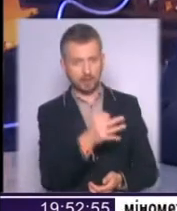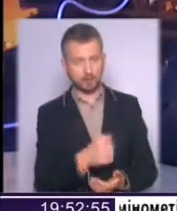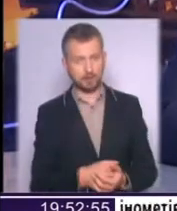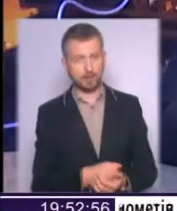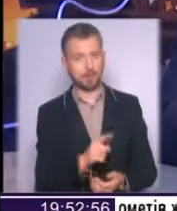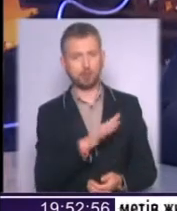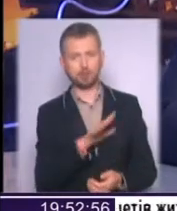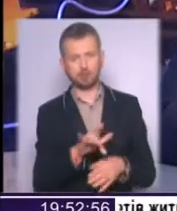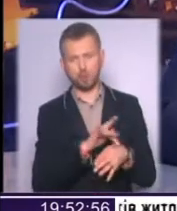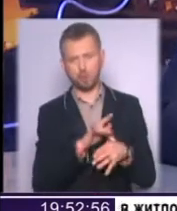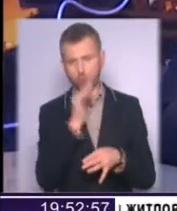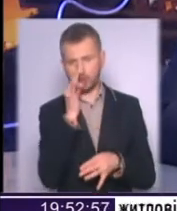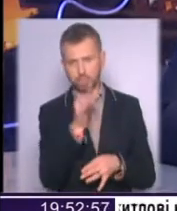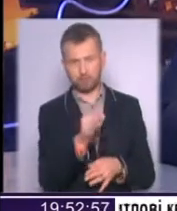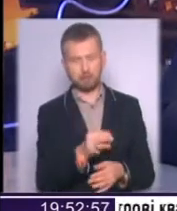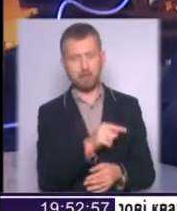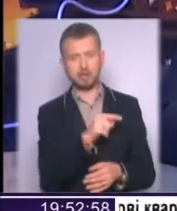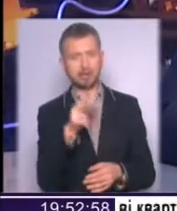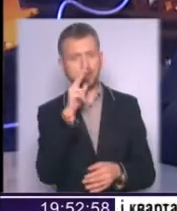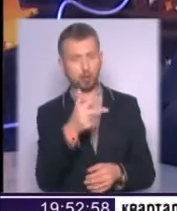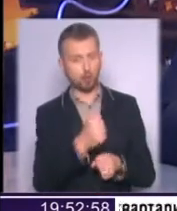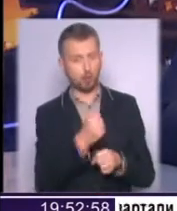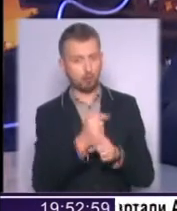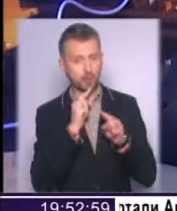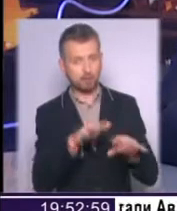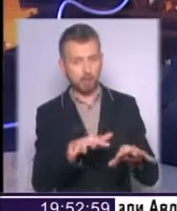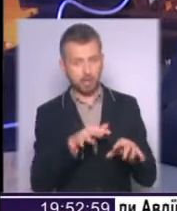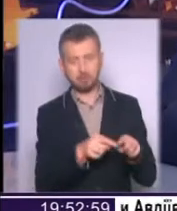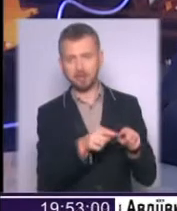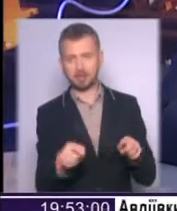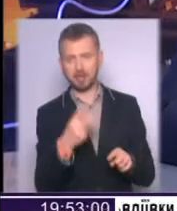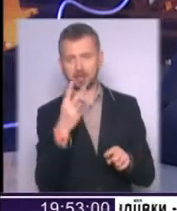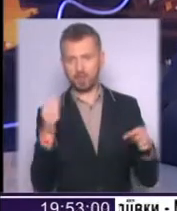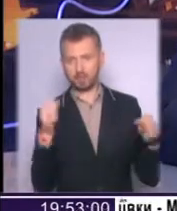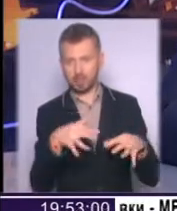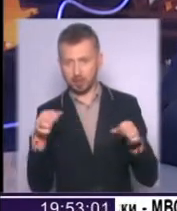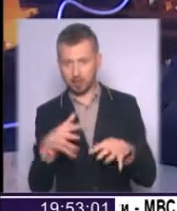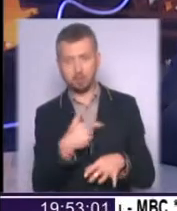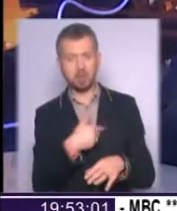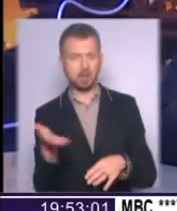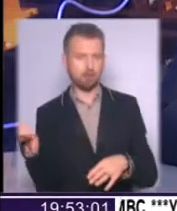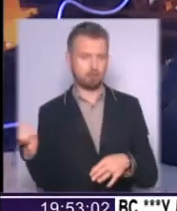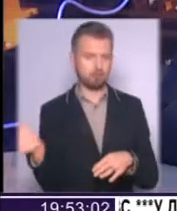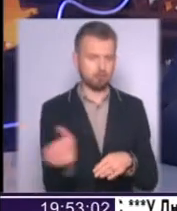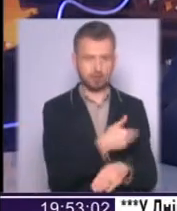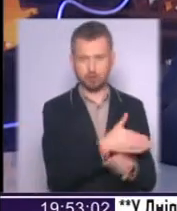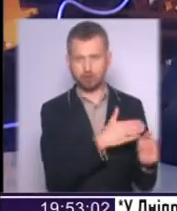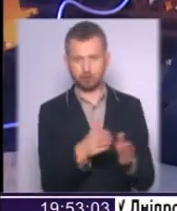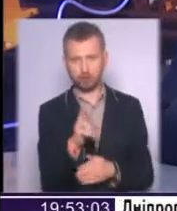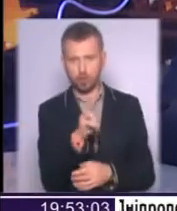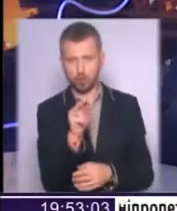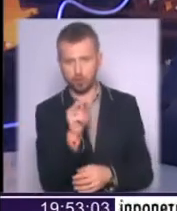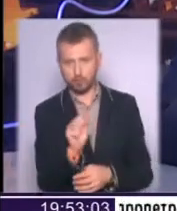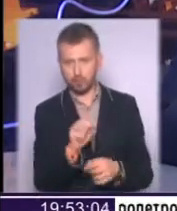щоб не бути голослівним, за 3 роки роботи в парламенті, за 2 скликання. Нам вдалося повалити режим Януковича, перше. Це найголовніше